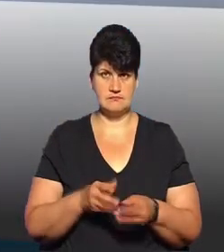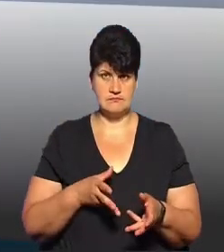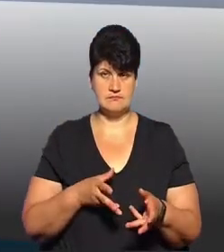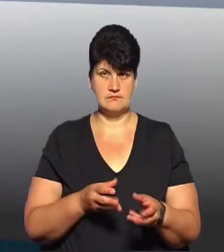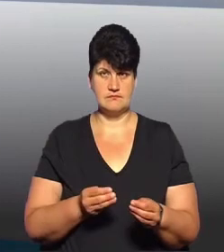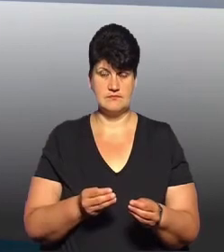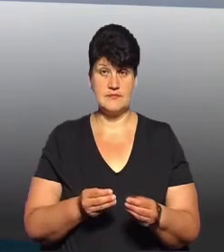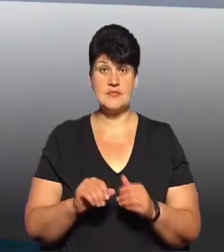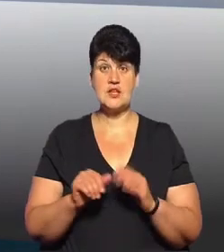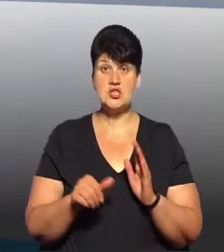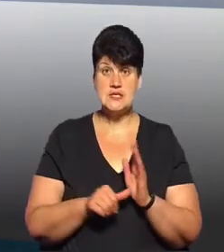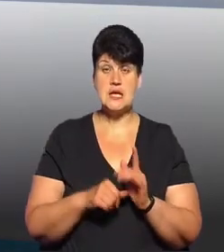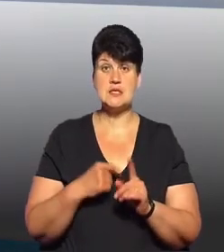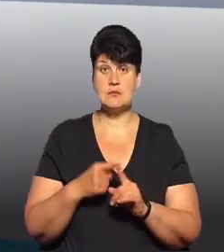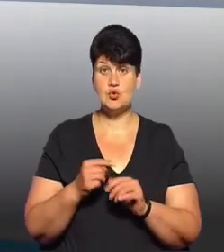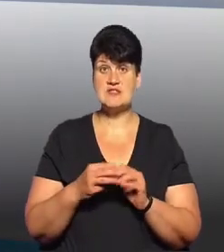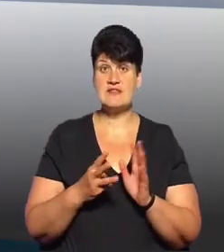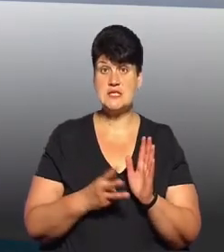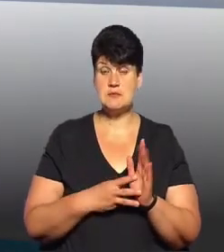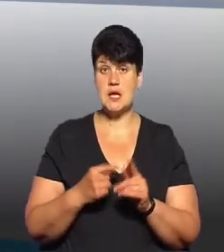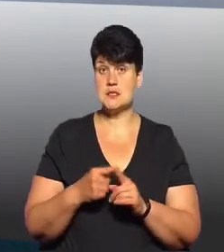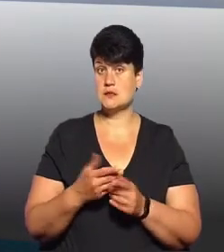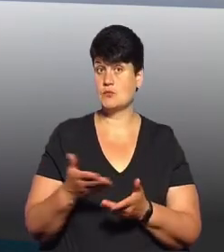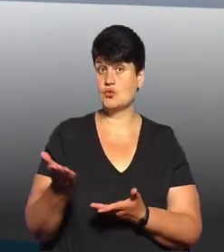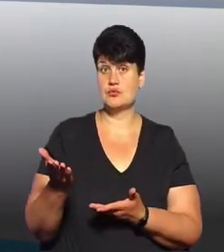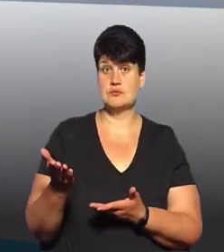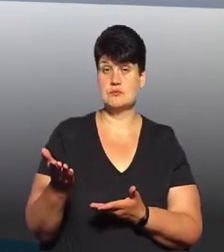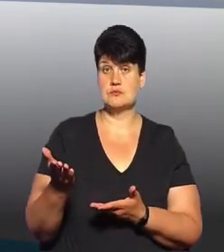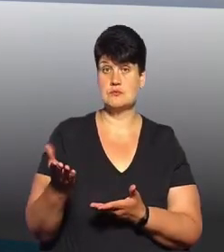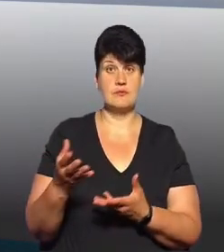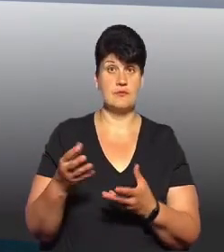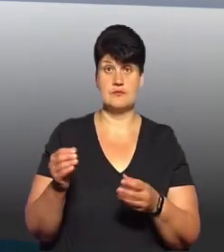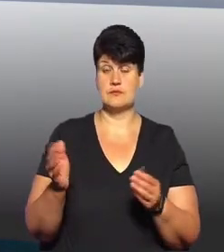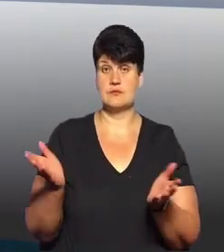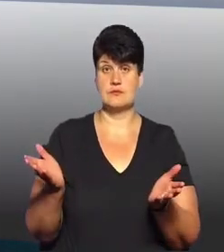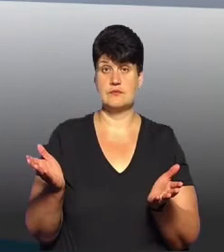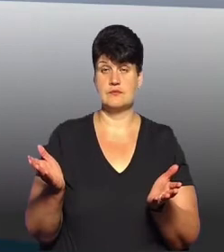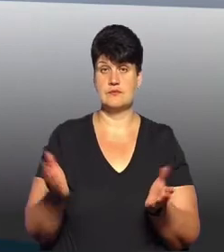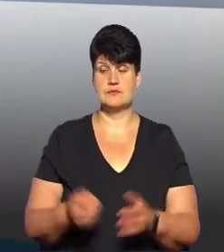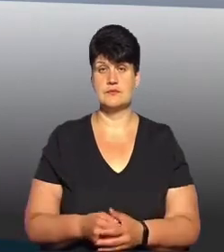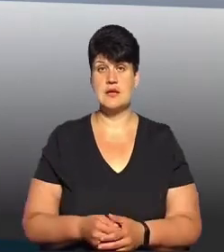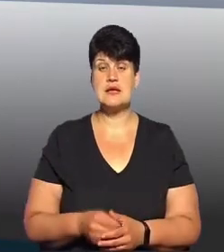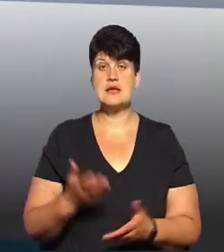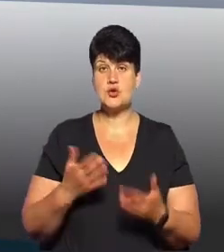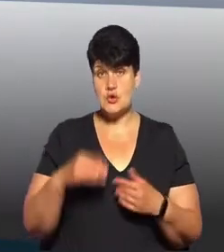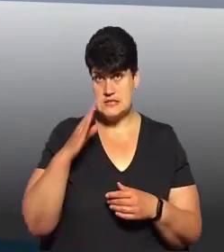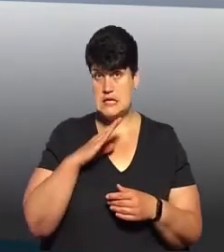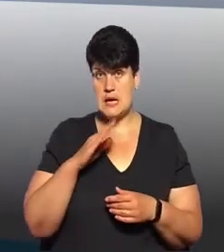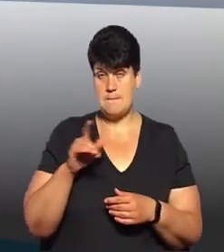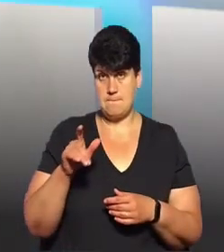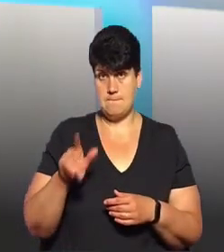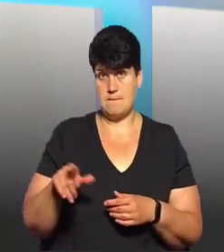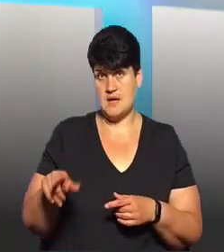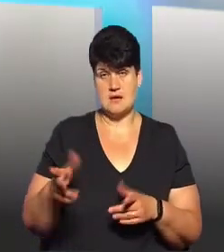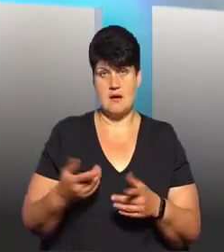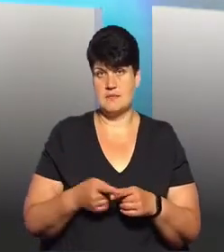16+, 18+. Угу. Максимум, і, в принципі, цього максимум, звичайно. Причому, якщо з батьками, я думаю, такі речі відбуваються, це вже